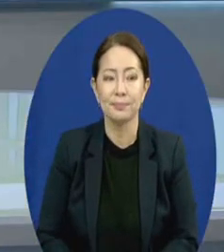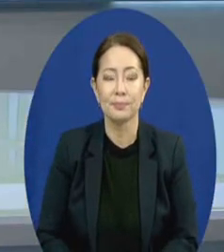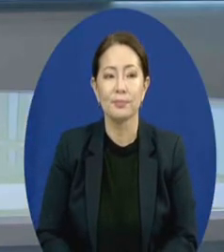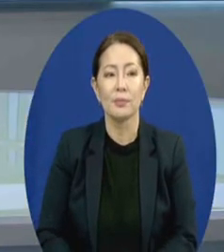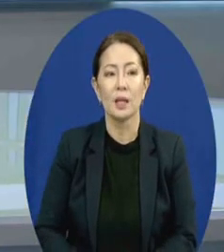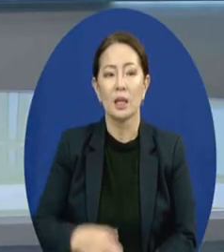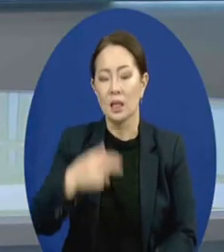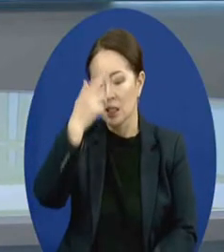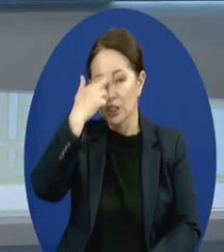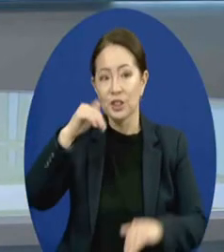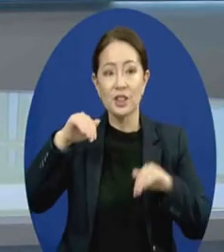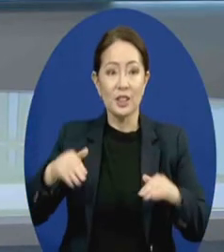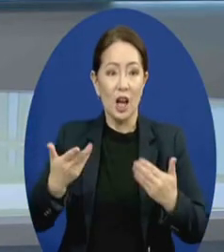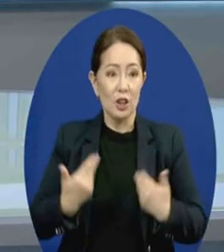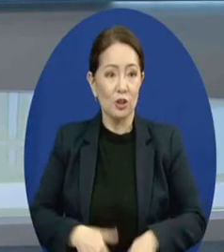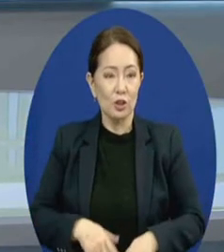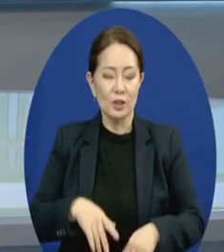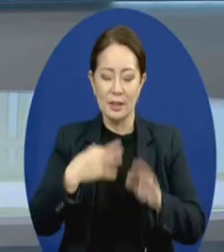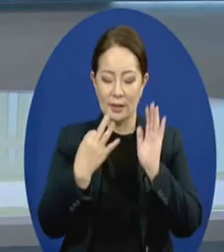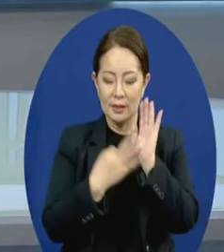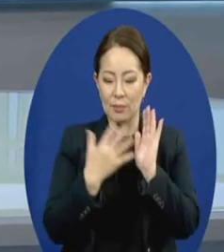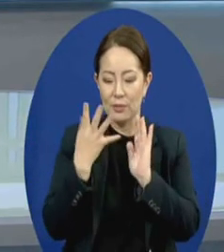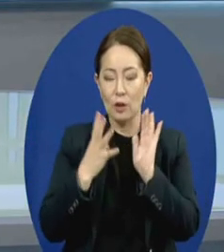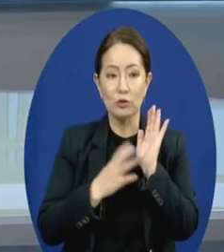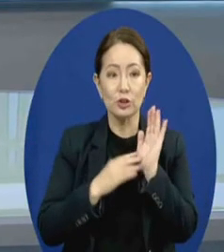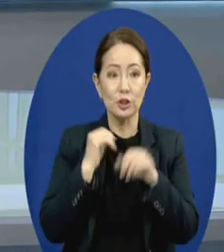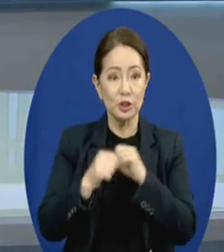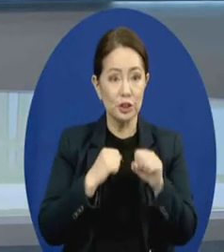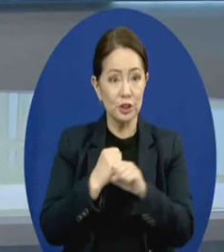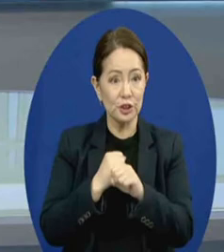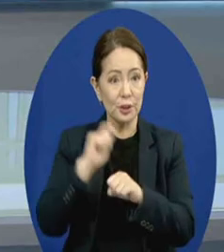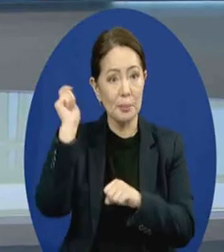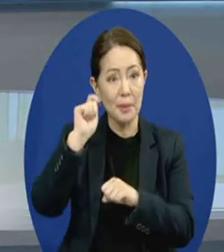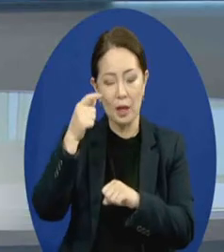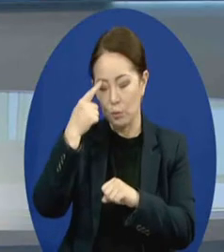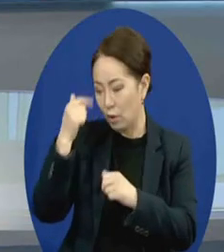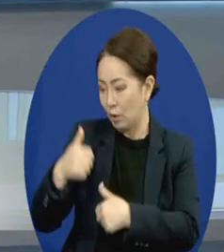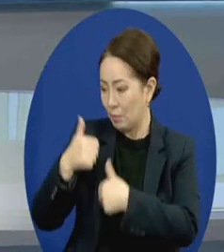Их эзэн Чингис хааны мэндэлсний 859 жилийн Монгол бахархлын өдрийг тохиолдуулан